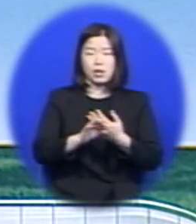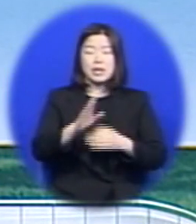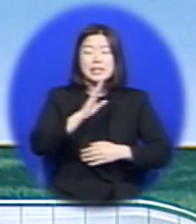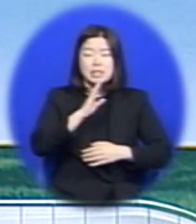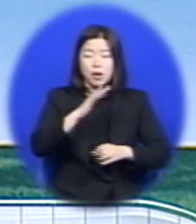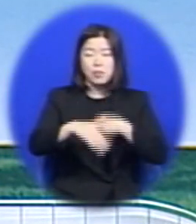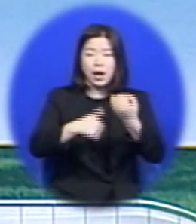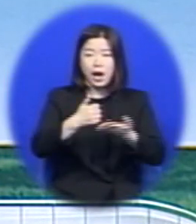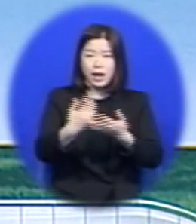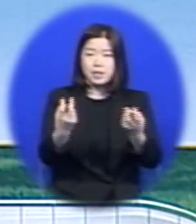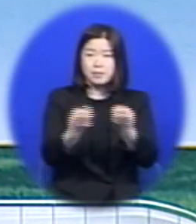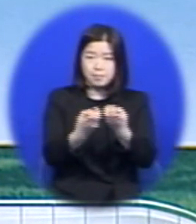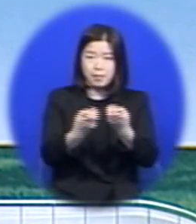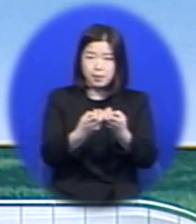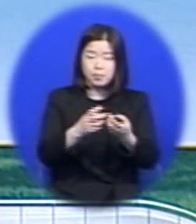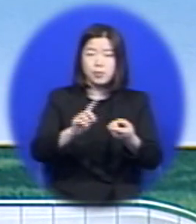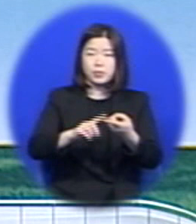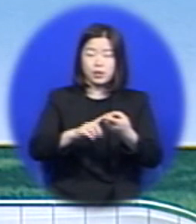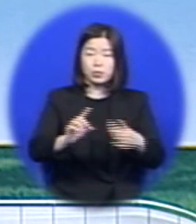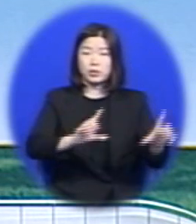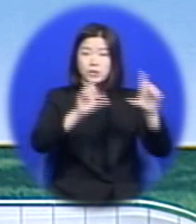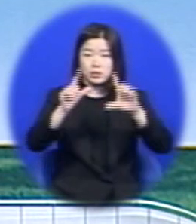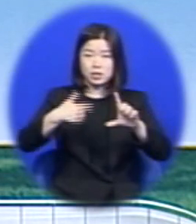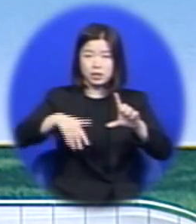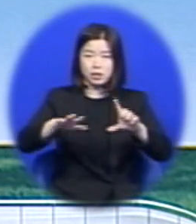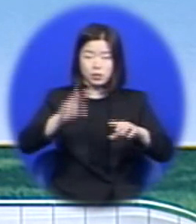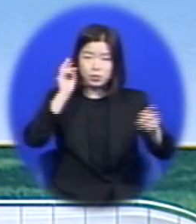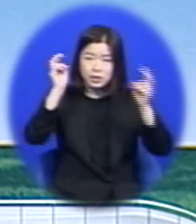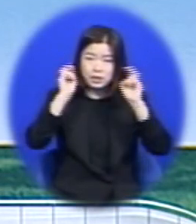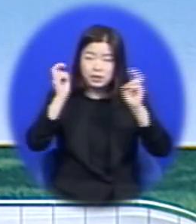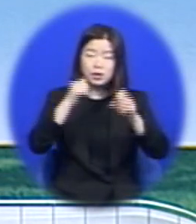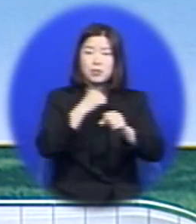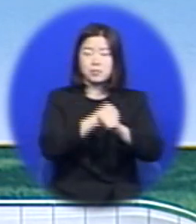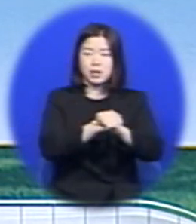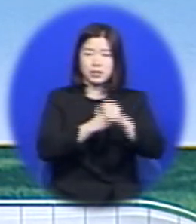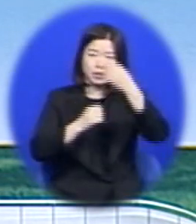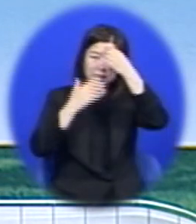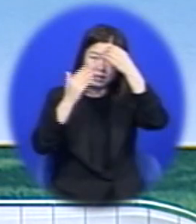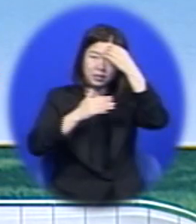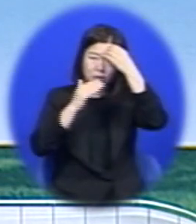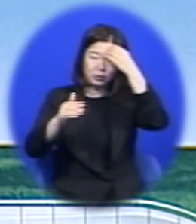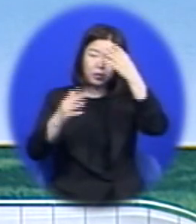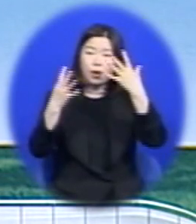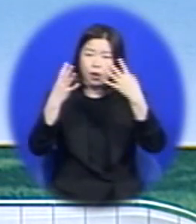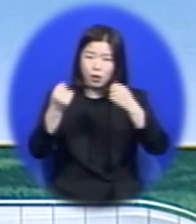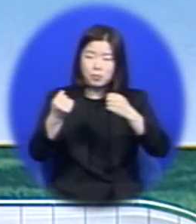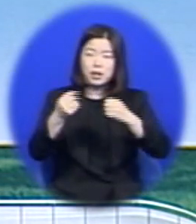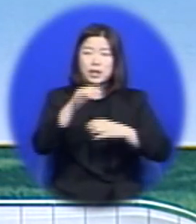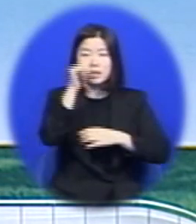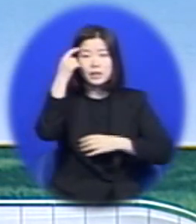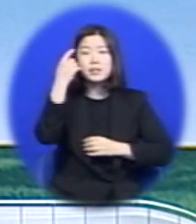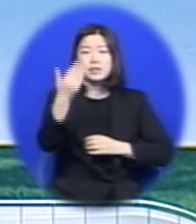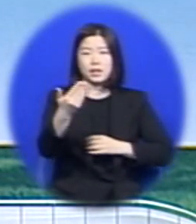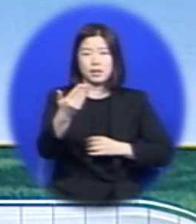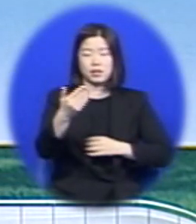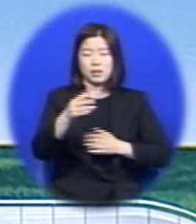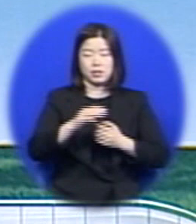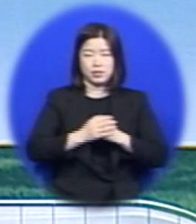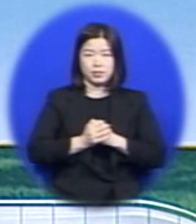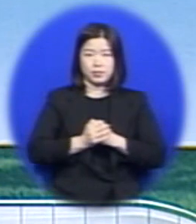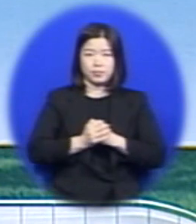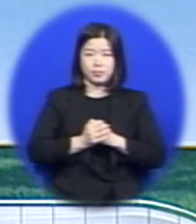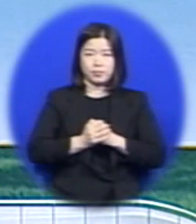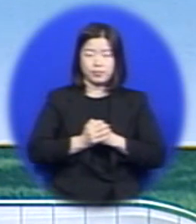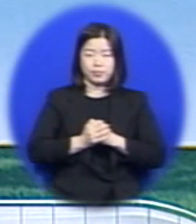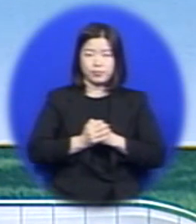하나님의 방법대로 그렇게 살고 기업하는 그런 성도들이 얼마나 있느냐 하는 거죠.